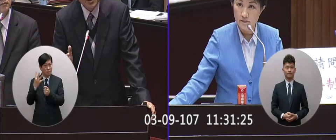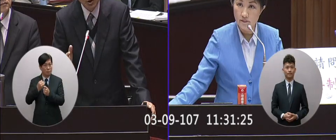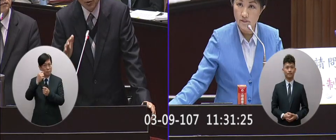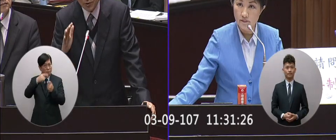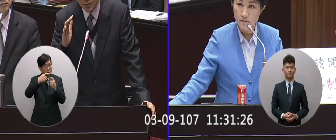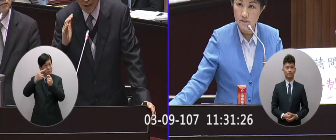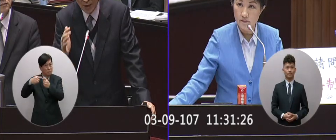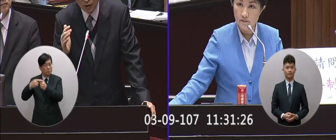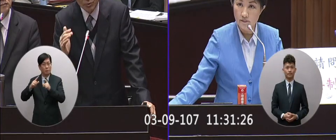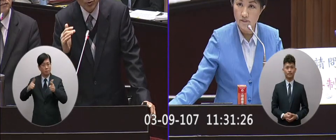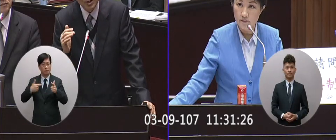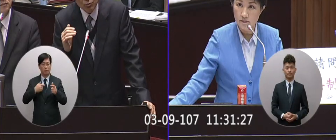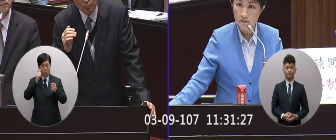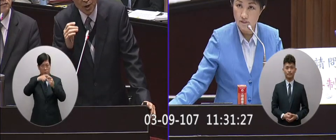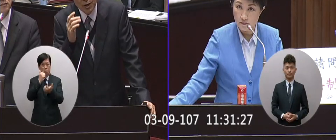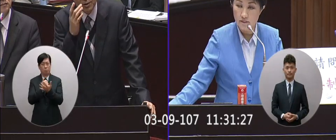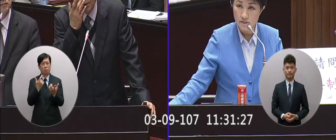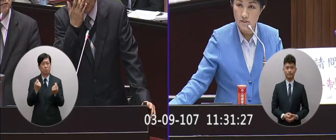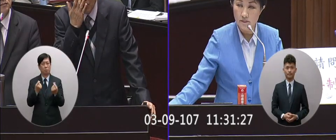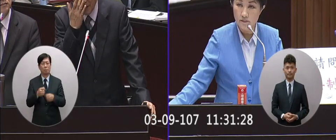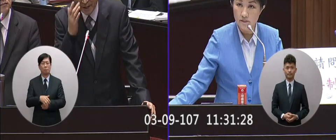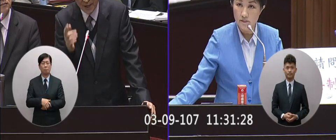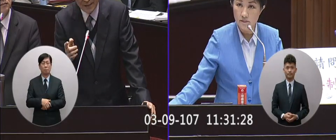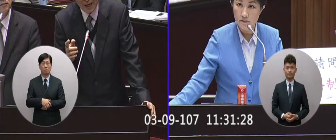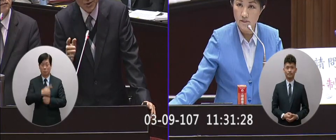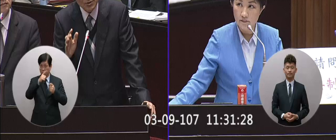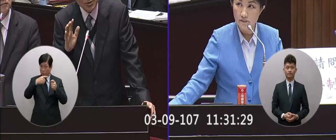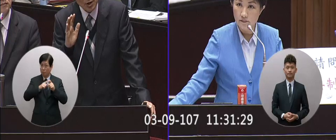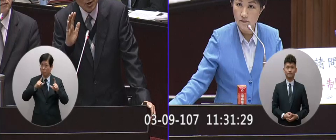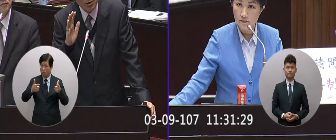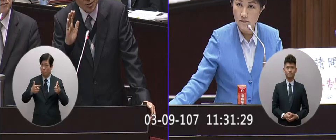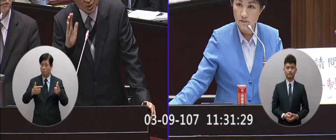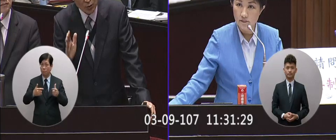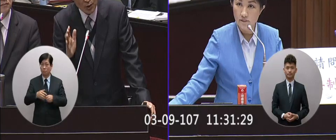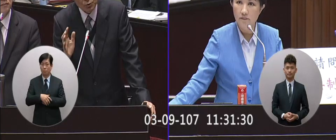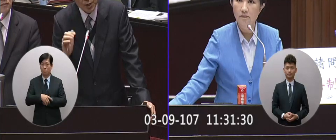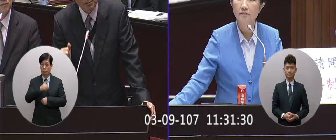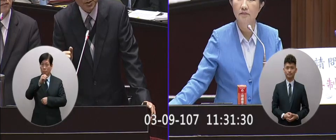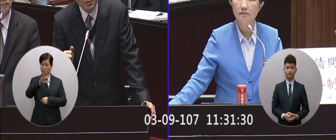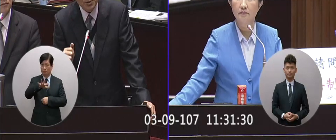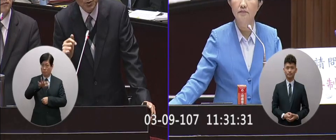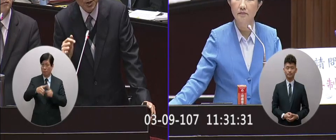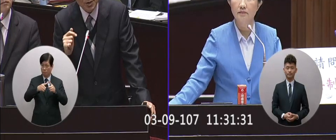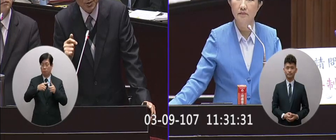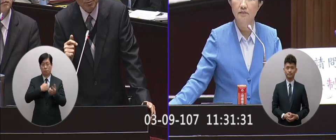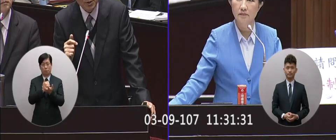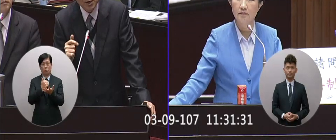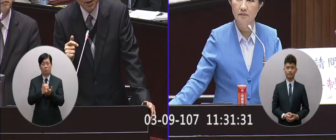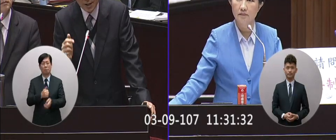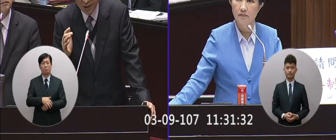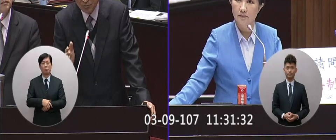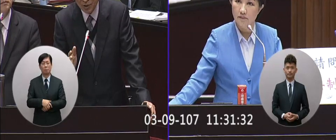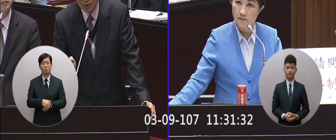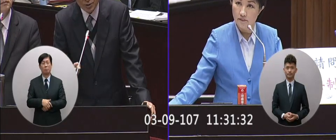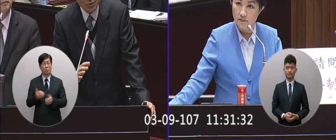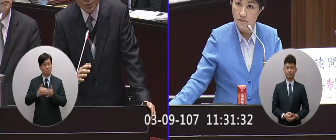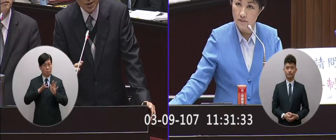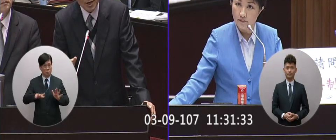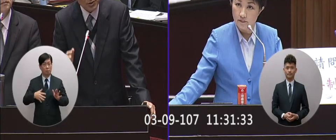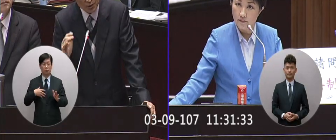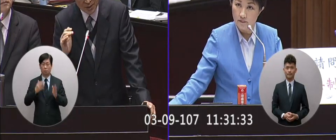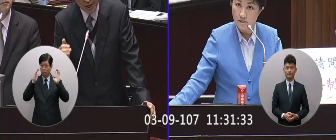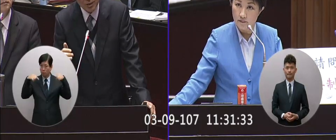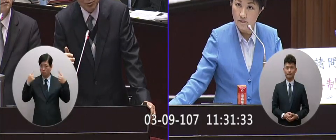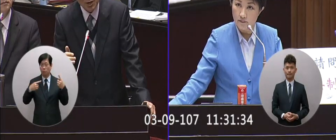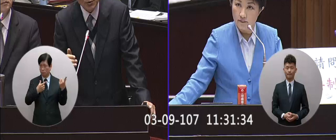一年都是达到我们预定的目标，我们每一年大概都是招15000名志愿役的士兵，那到目前为止都很